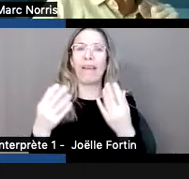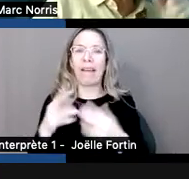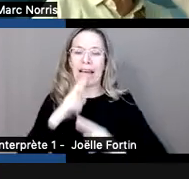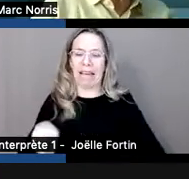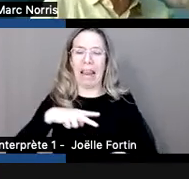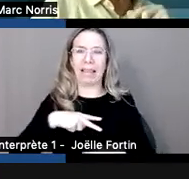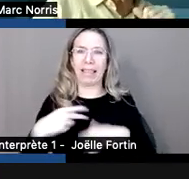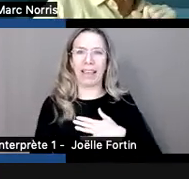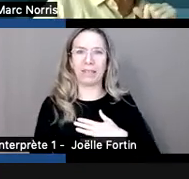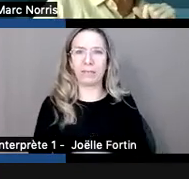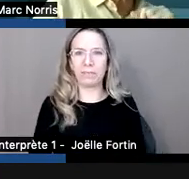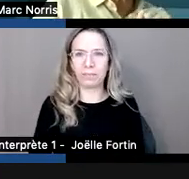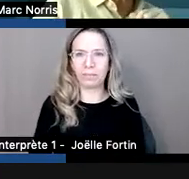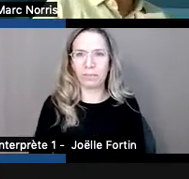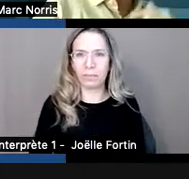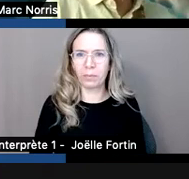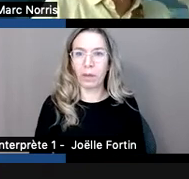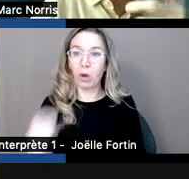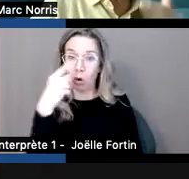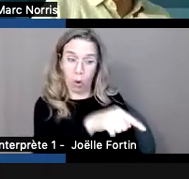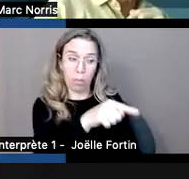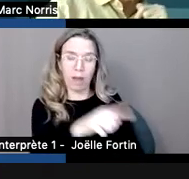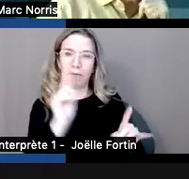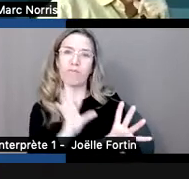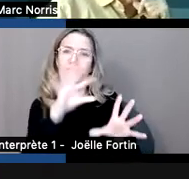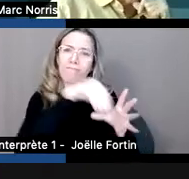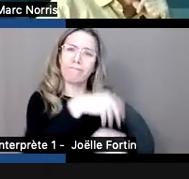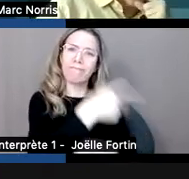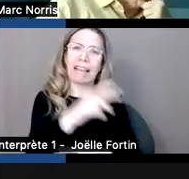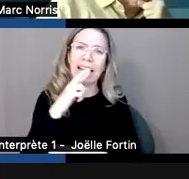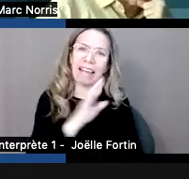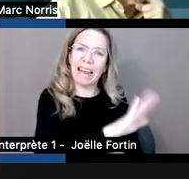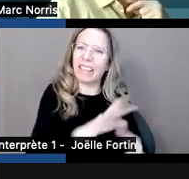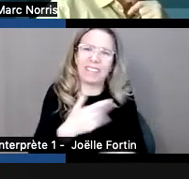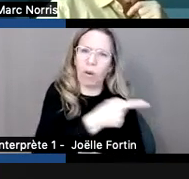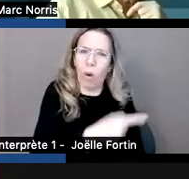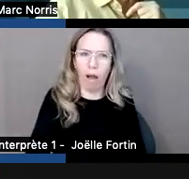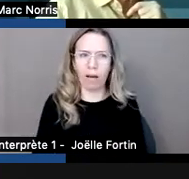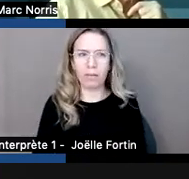bien comprendre nos personnes, il faut aller dans sa réalité.